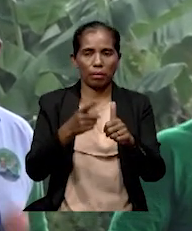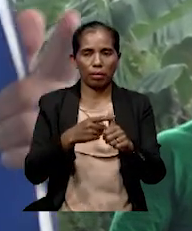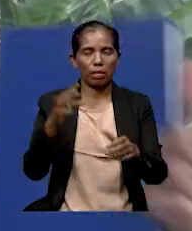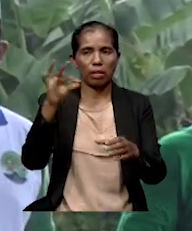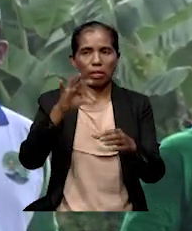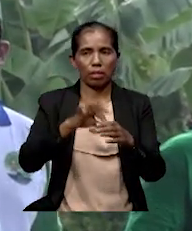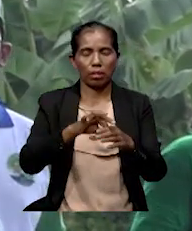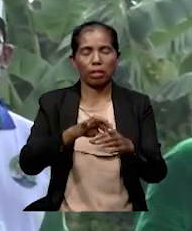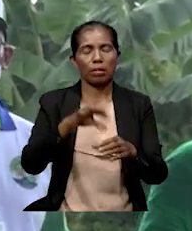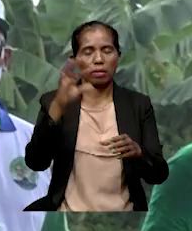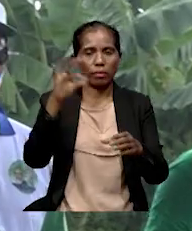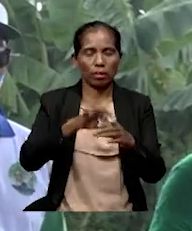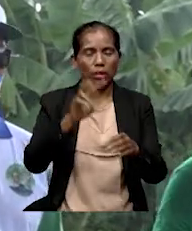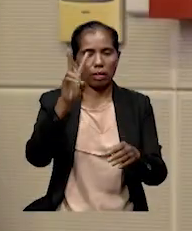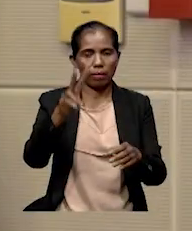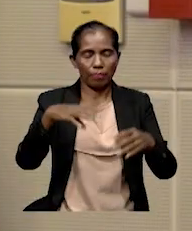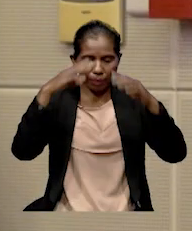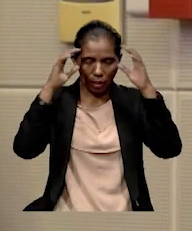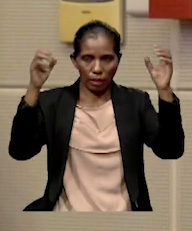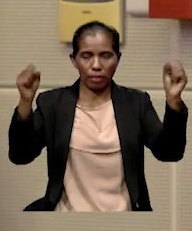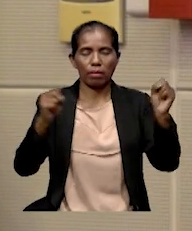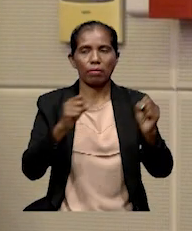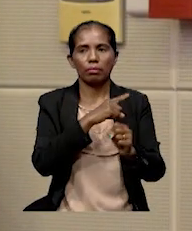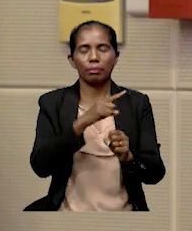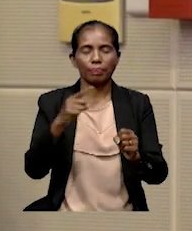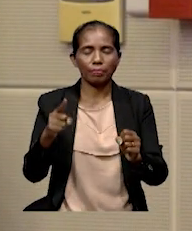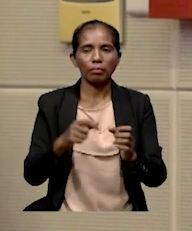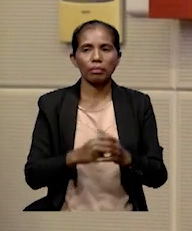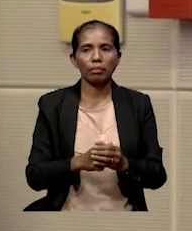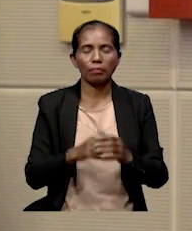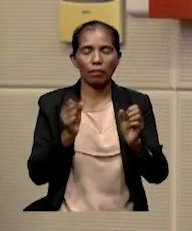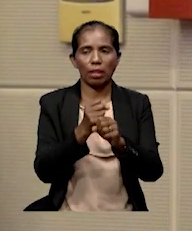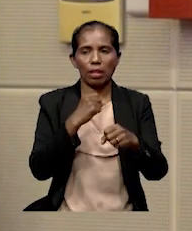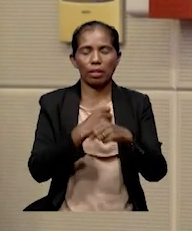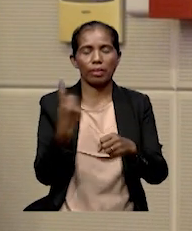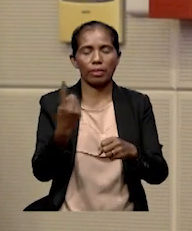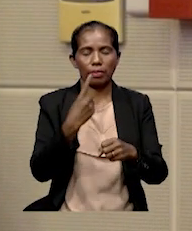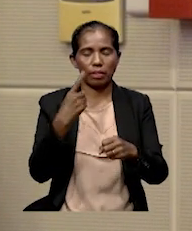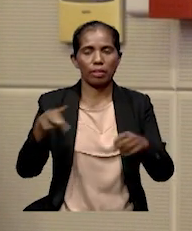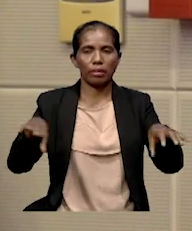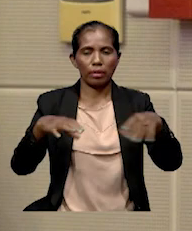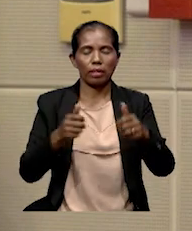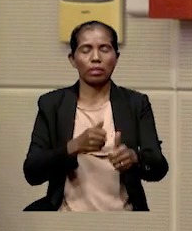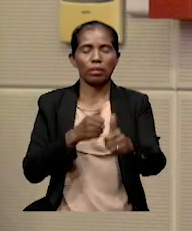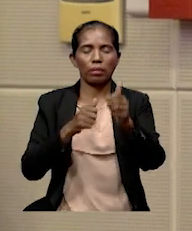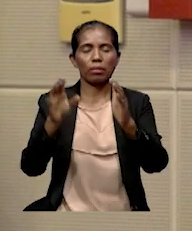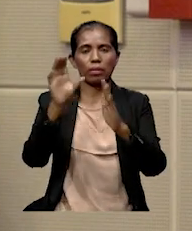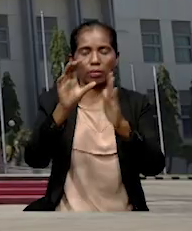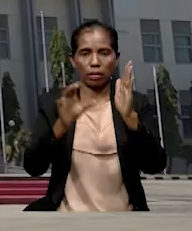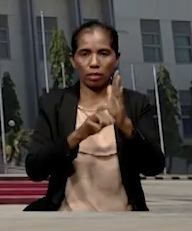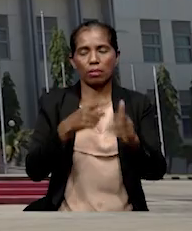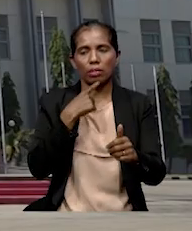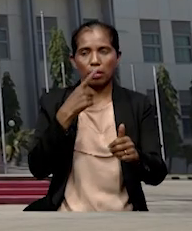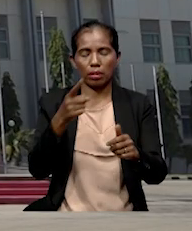eleição primeira volta. Presidente Republika órgão unipessoal no se halau na fati ninia knar tuir Constituição